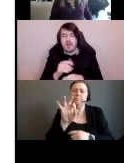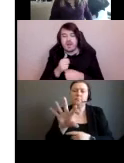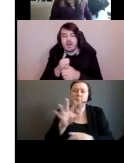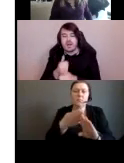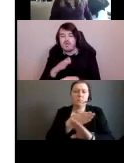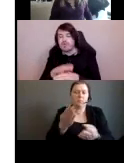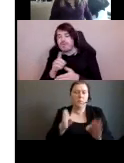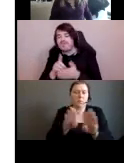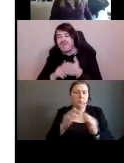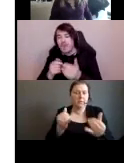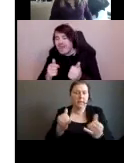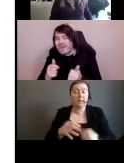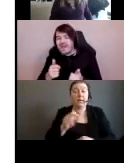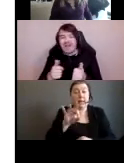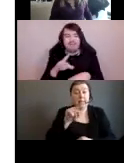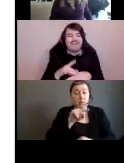déficience.